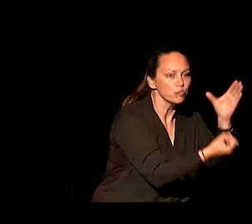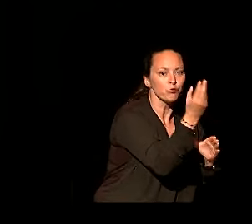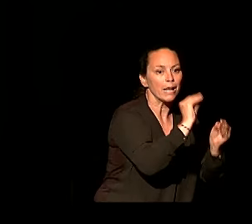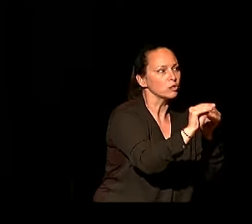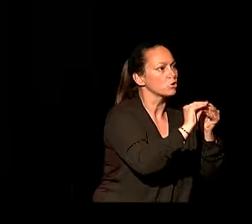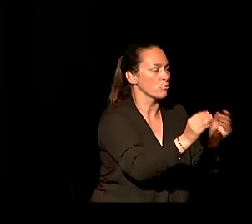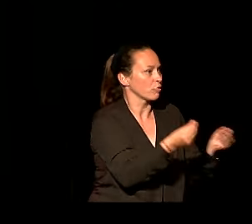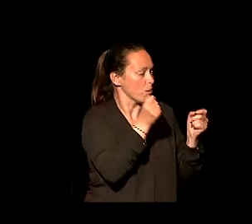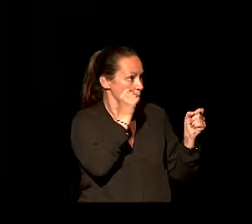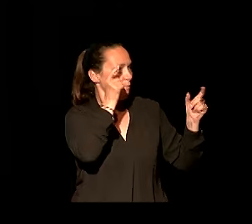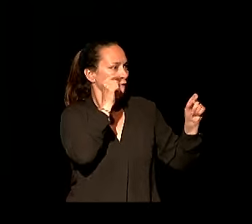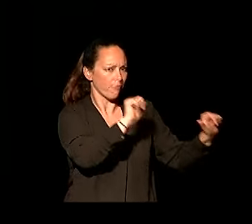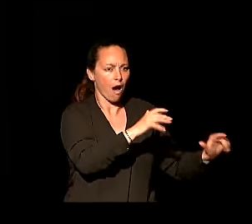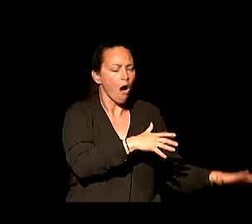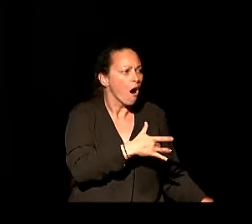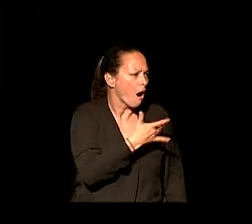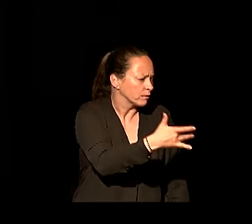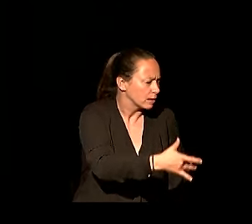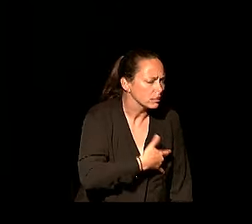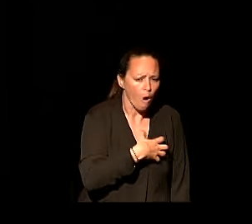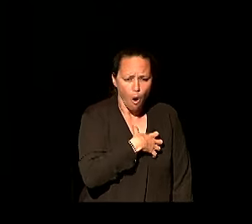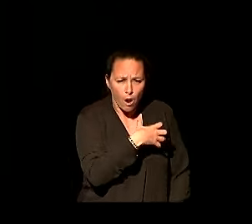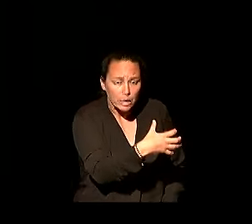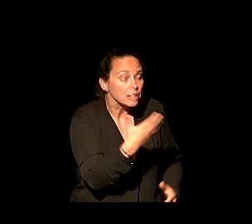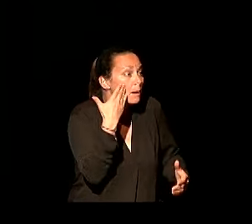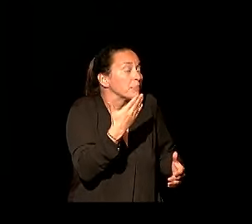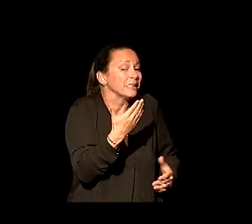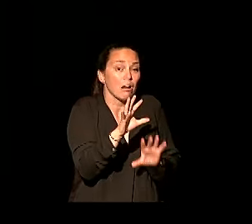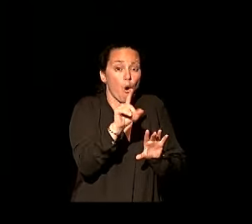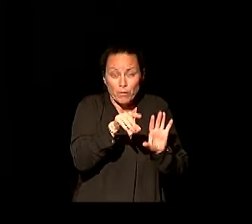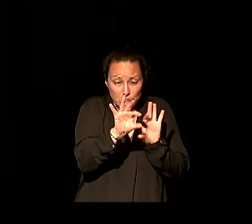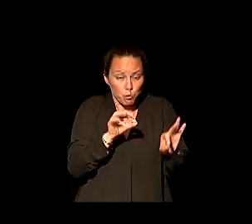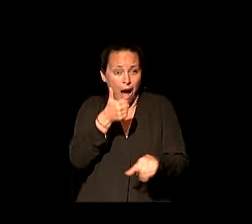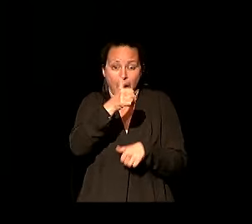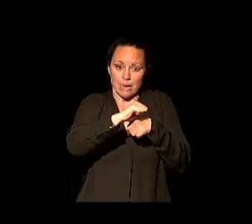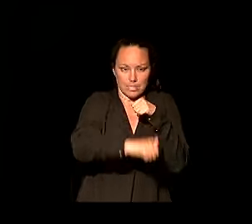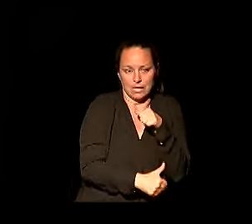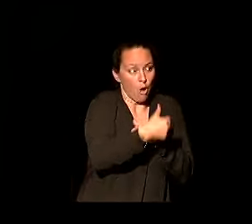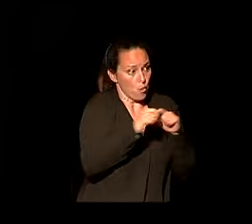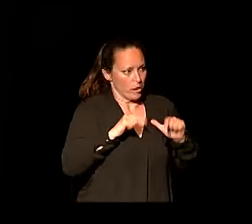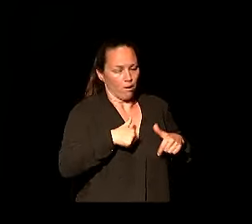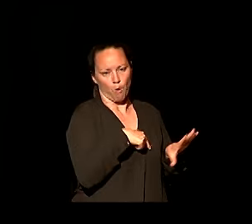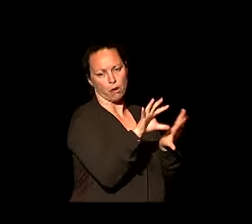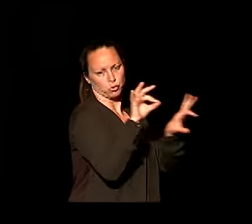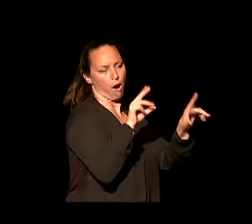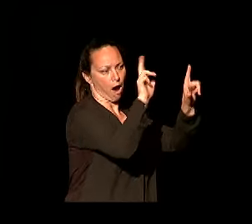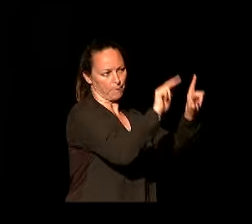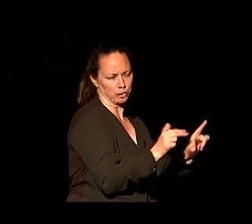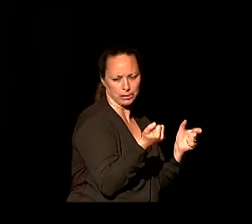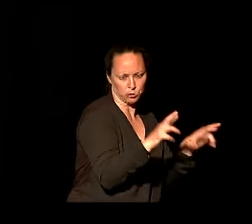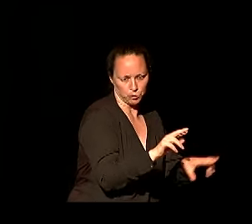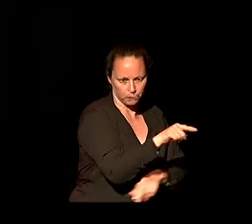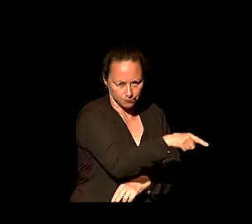peut-être l'école la plus riche, et si je devais me contenter de voir l'étoile d'une seule école, je choisirais les impressionnistes.